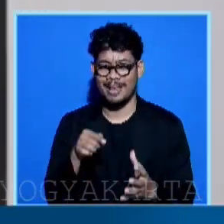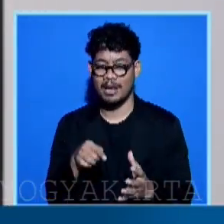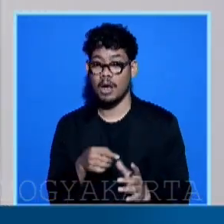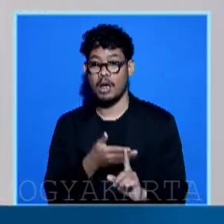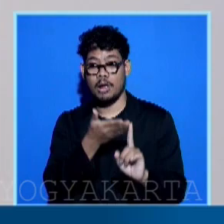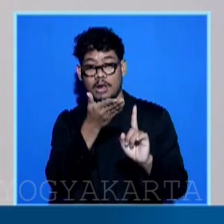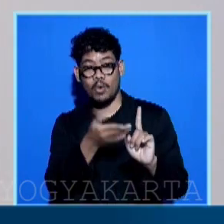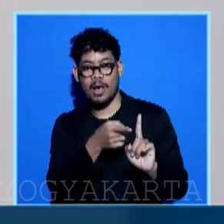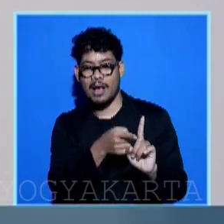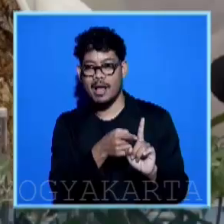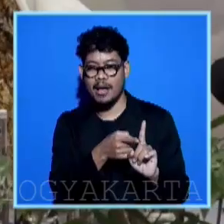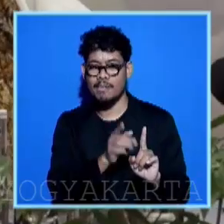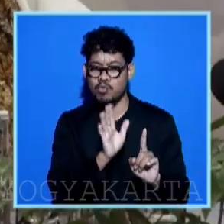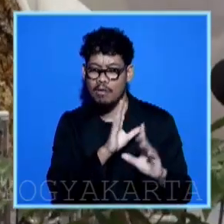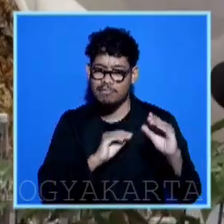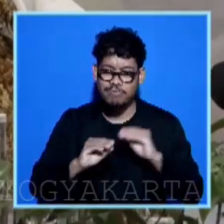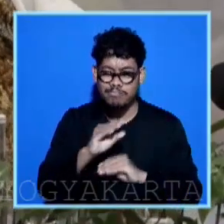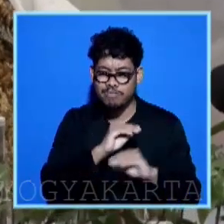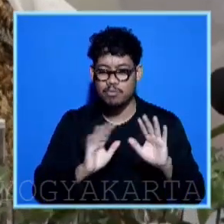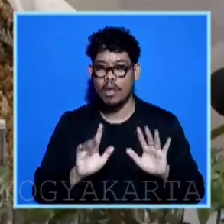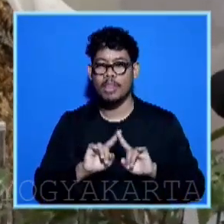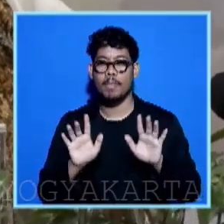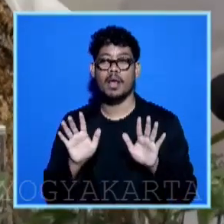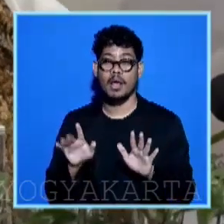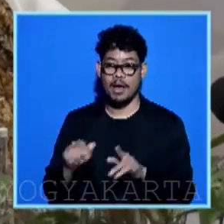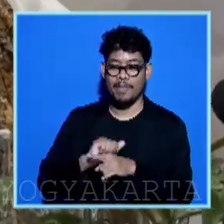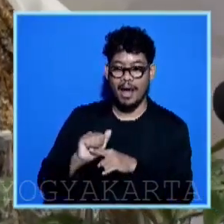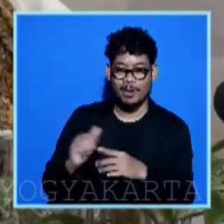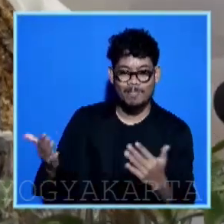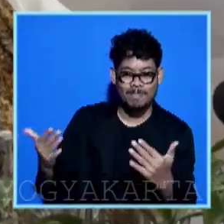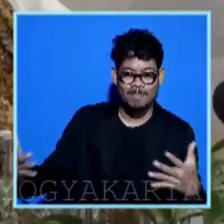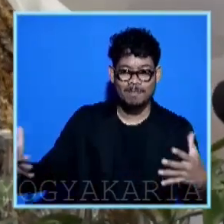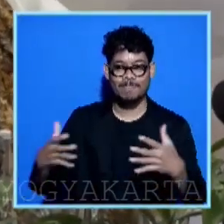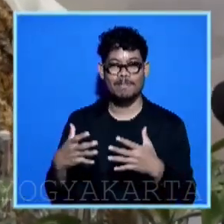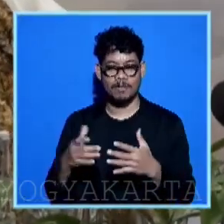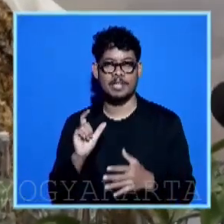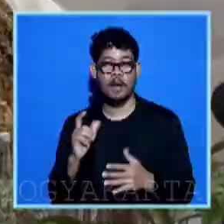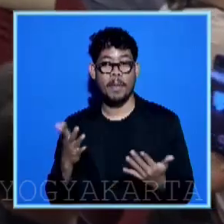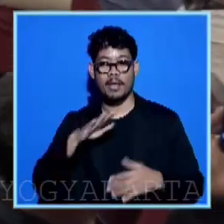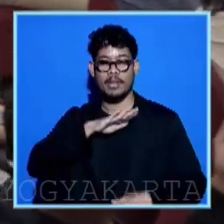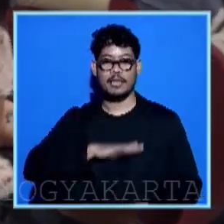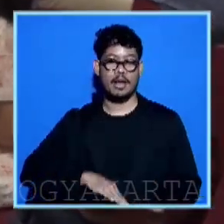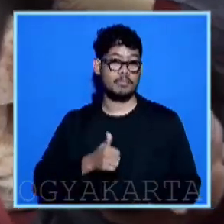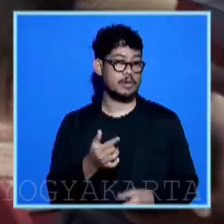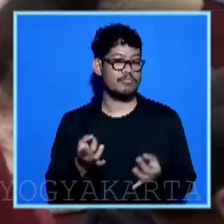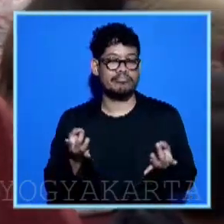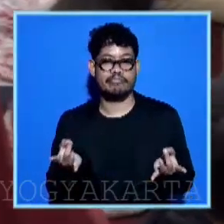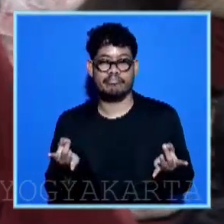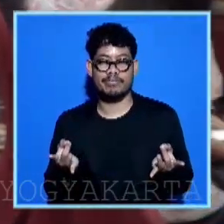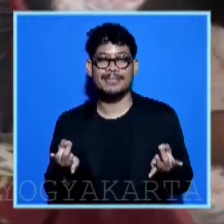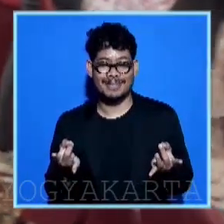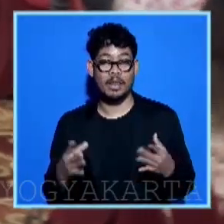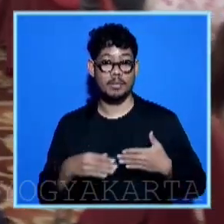kesehatan mental dalam bentuk Talk Show tetapi juga latihan meditasi yang langsung dipimpin Anan Krishna kegiatan tersebut digelar